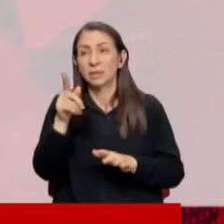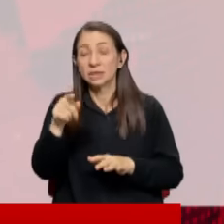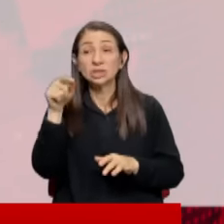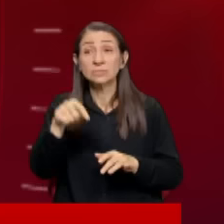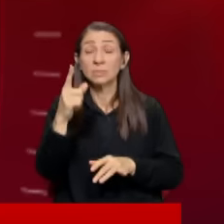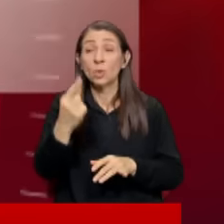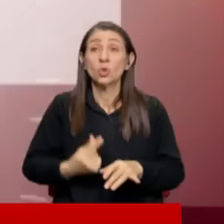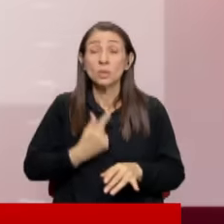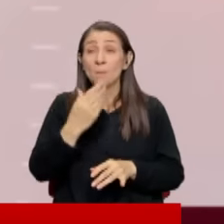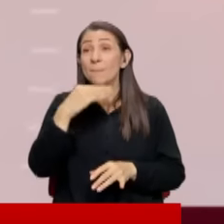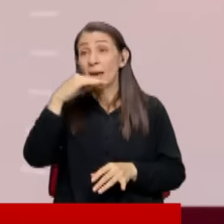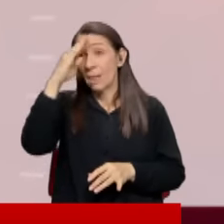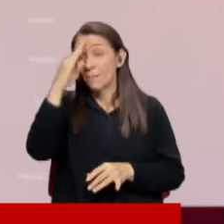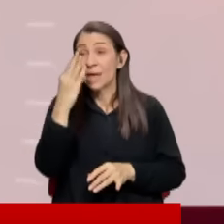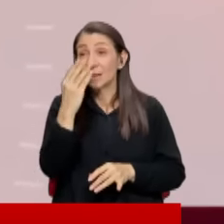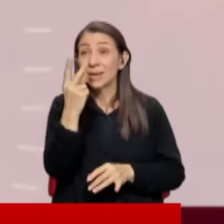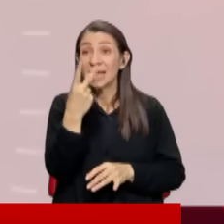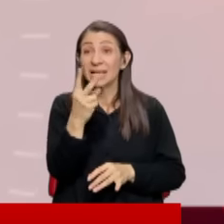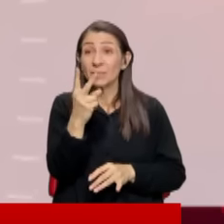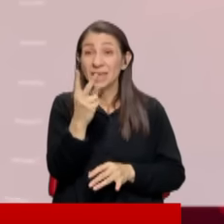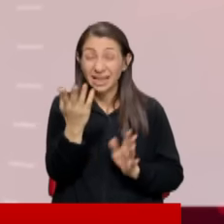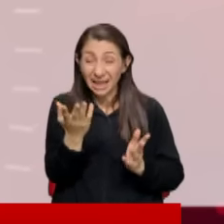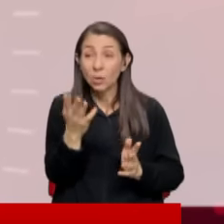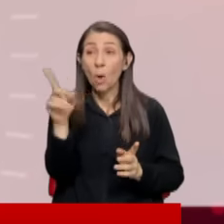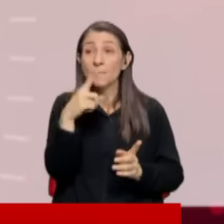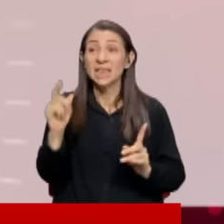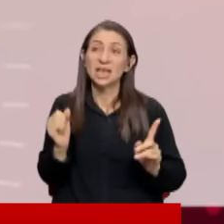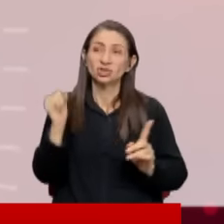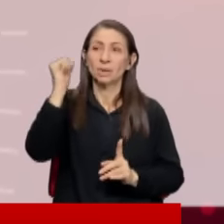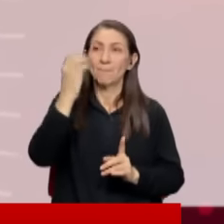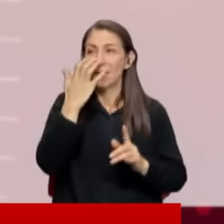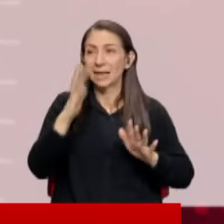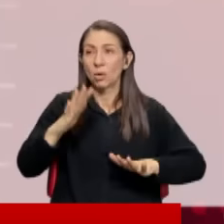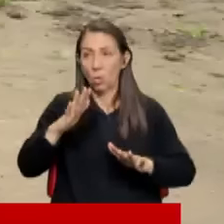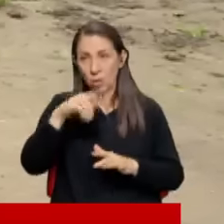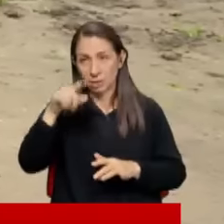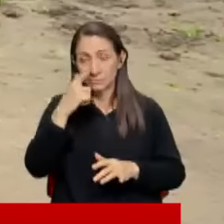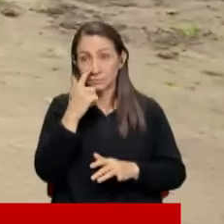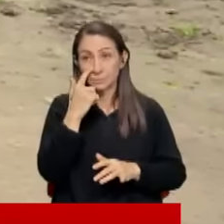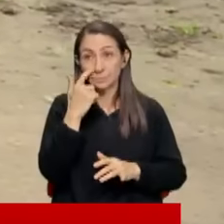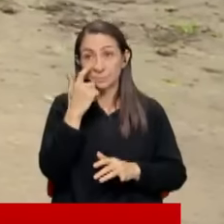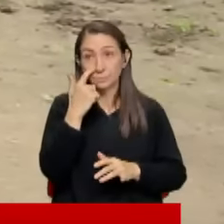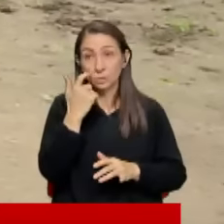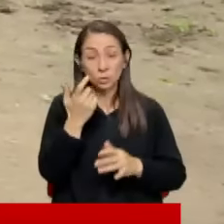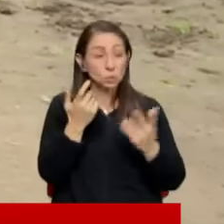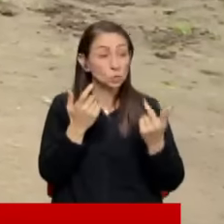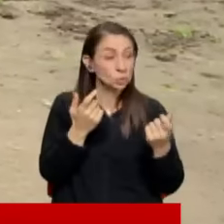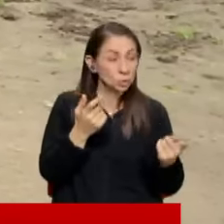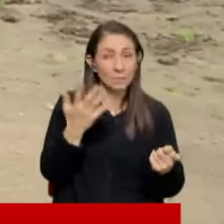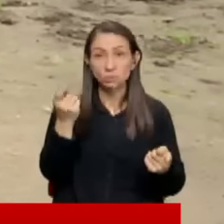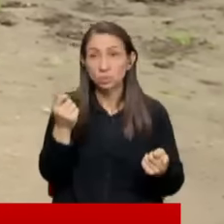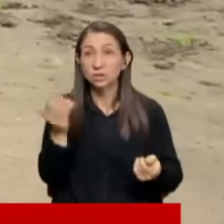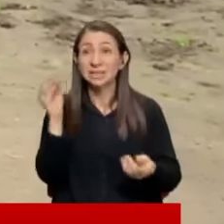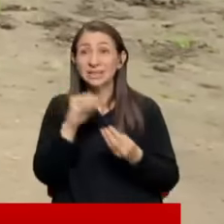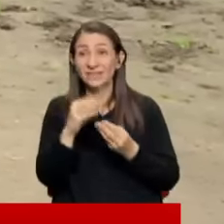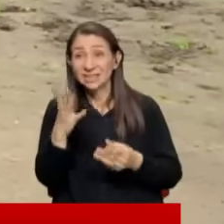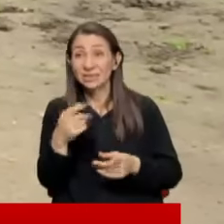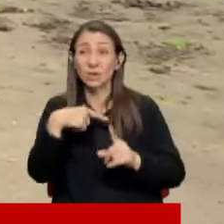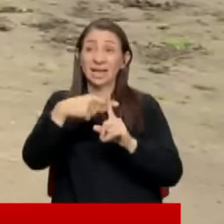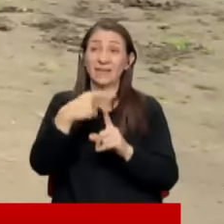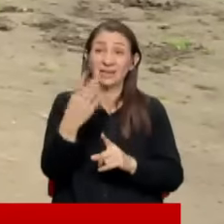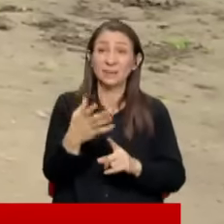Şimdi bir umut, bayram ikramiyesinin de 2 bin liradan en az 10 bin liraya çıkarılmasını bekliyorlar. 3 kuruş oradan, 5 kuruş buradan, yok zam verdik, yok